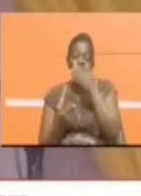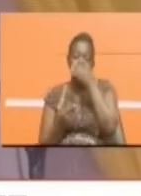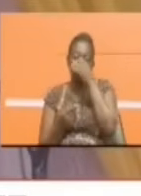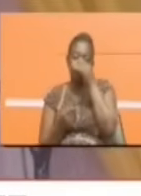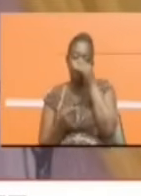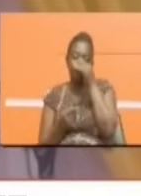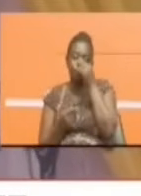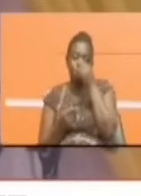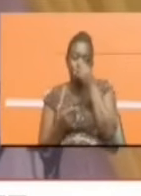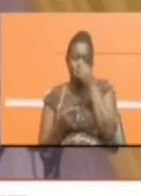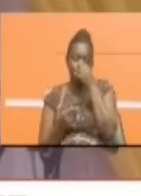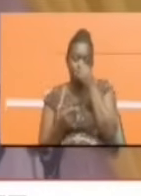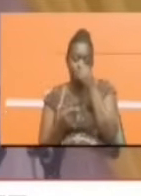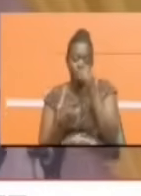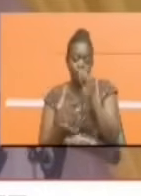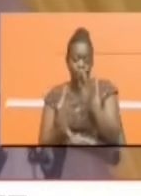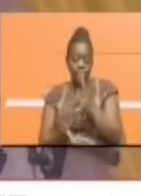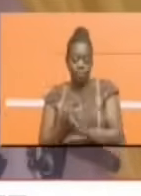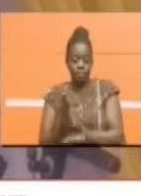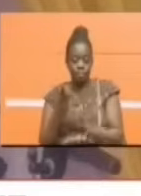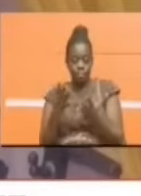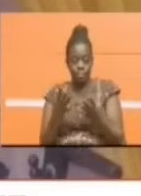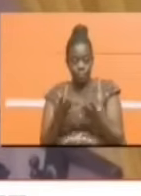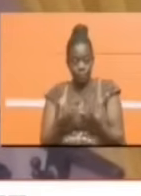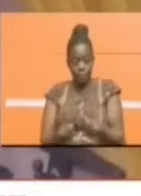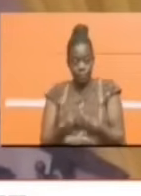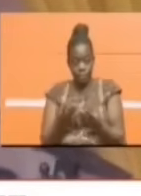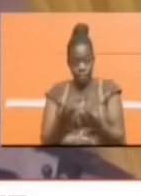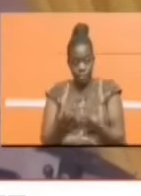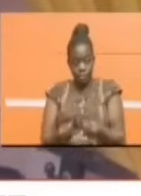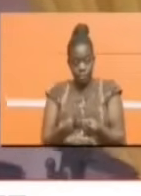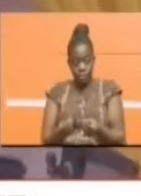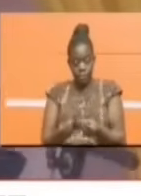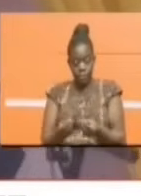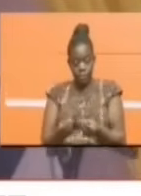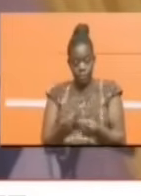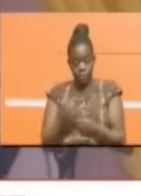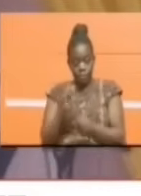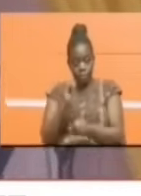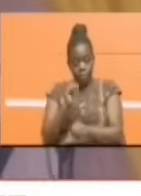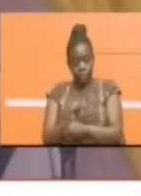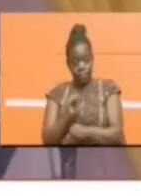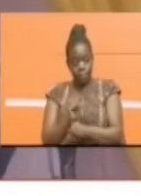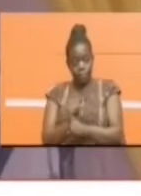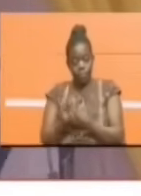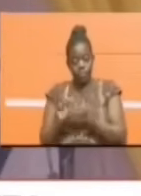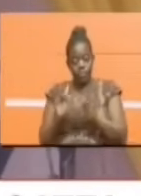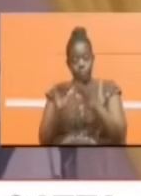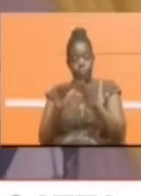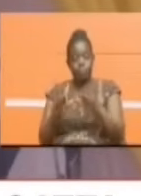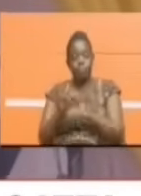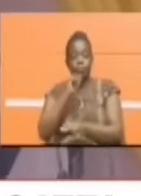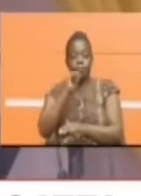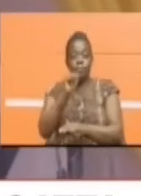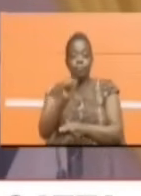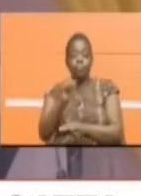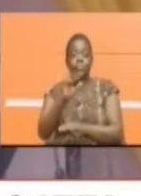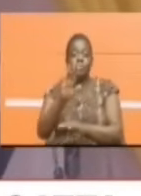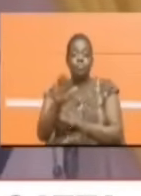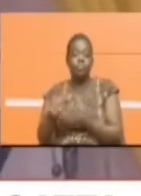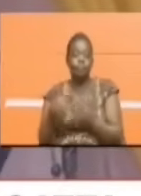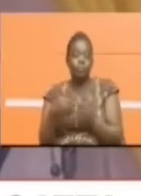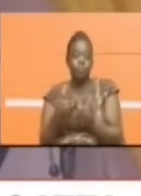byongezaamu okwanguya n'okugonza ku mirimu gy'okusaasaanya amawulire gonna,